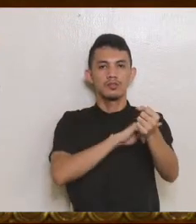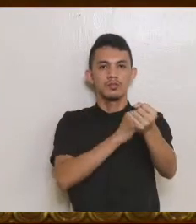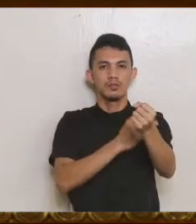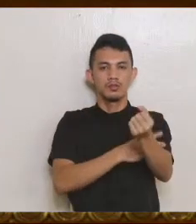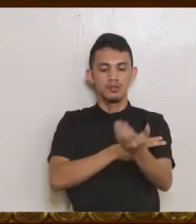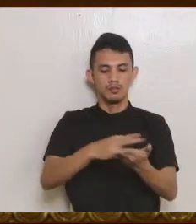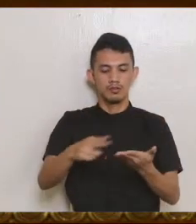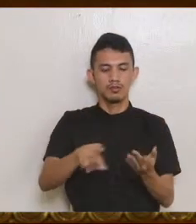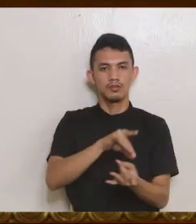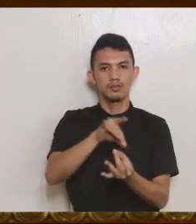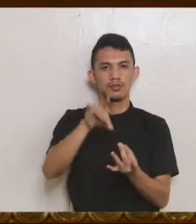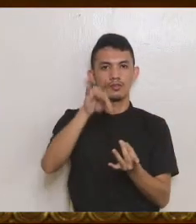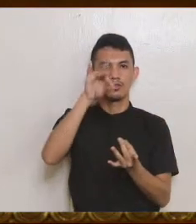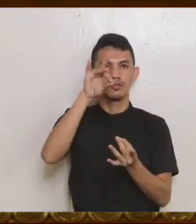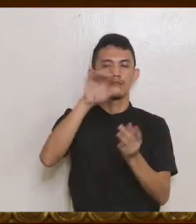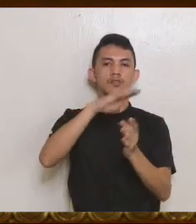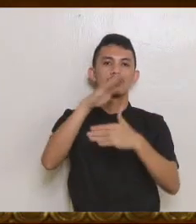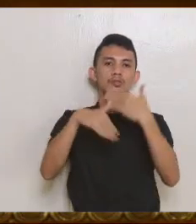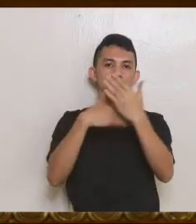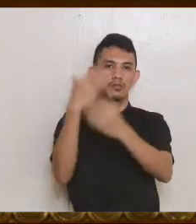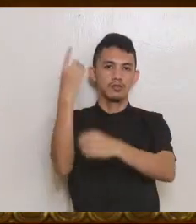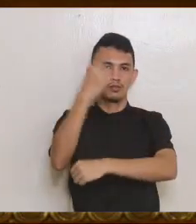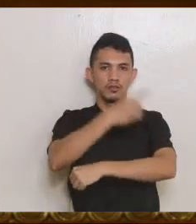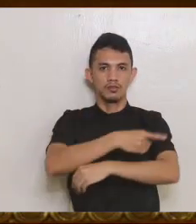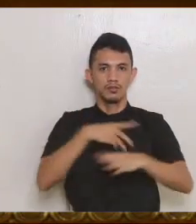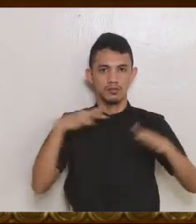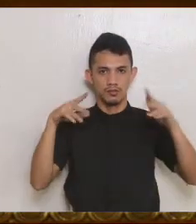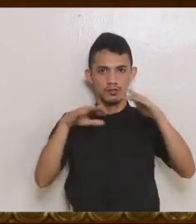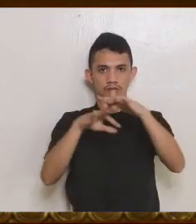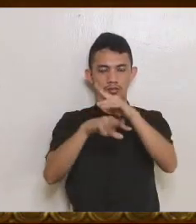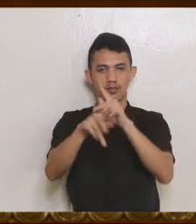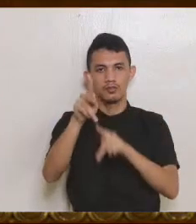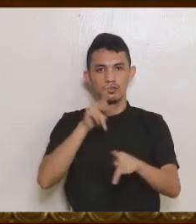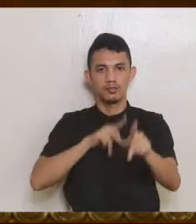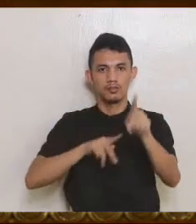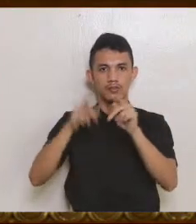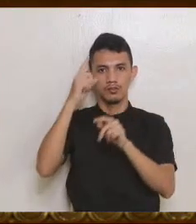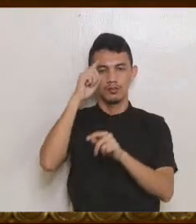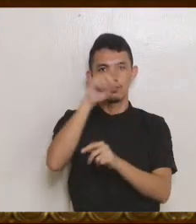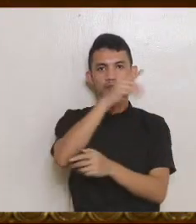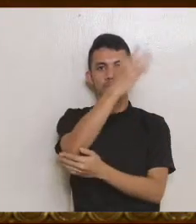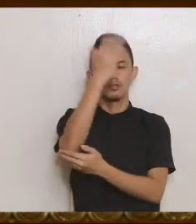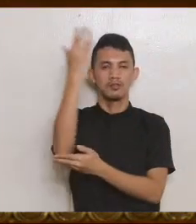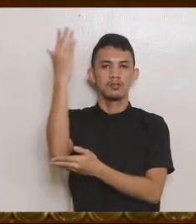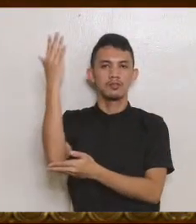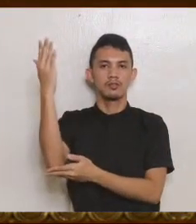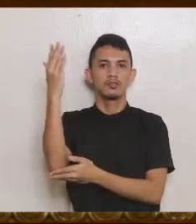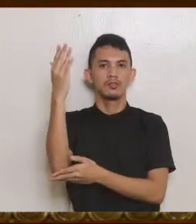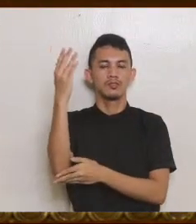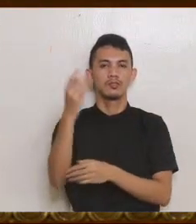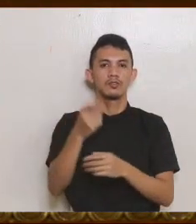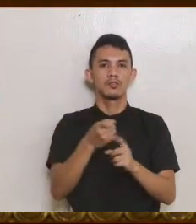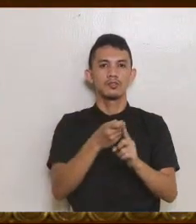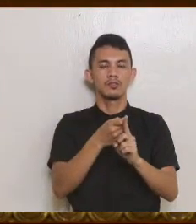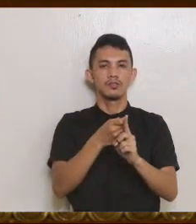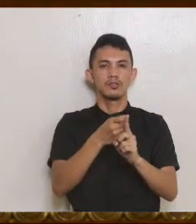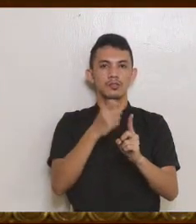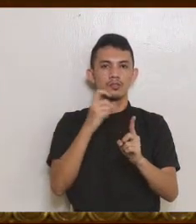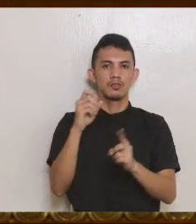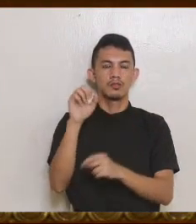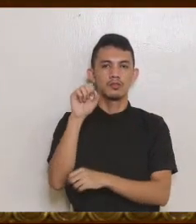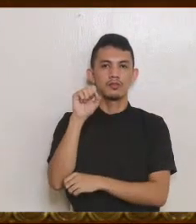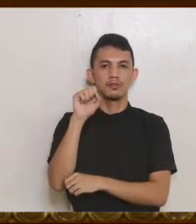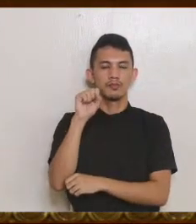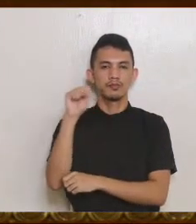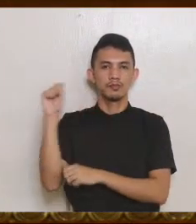Santo. Sa tanang panahon nagtigom ikaw og mga tawo alang kanimo aron nga gikan sa silangan hangtod sa